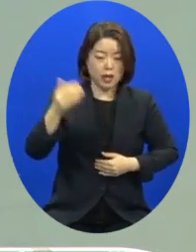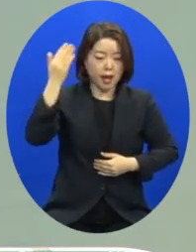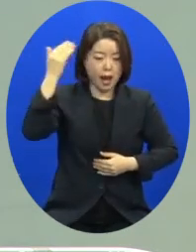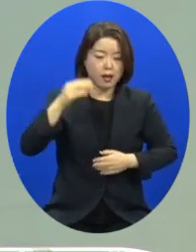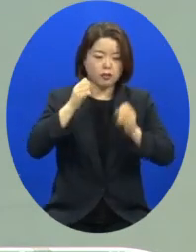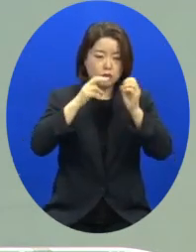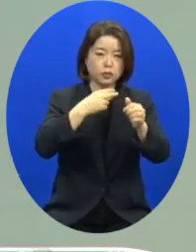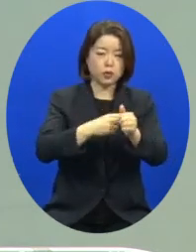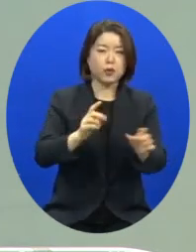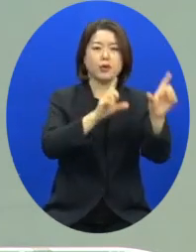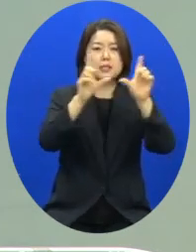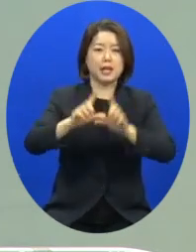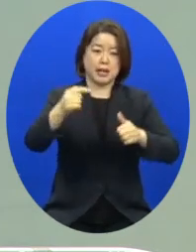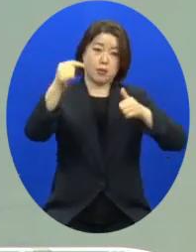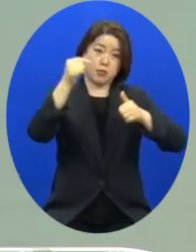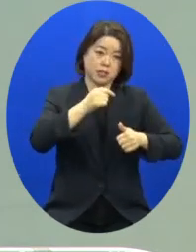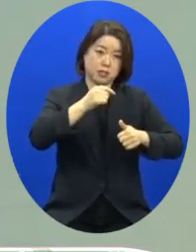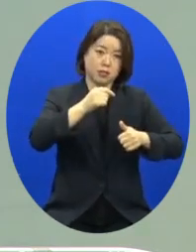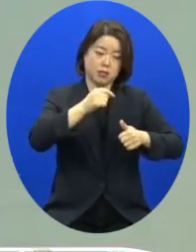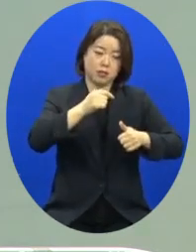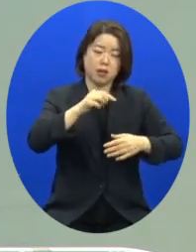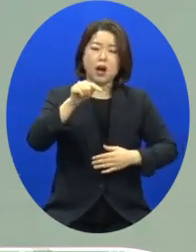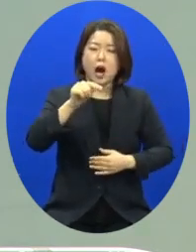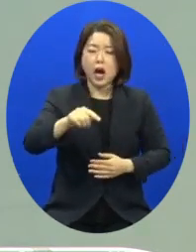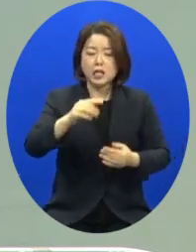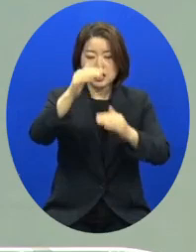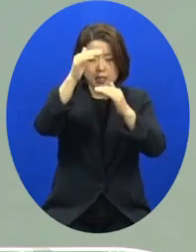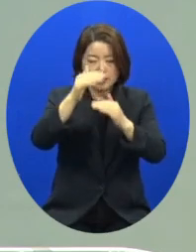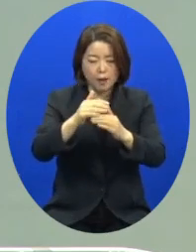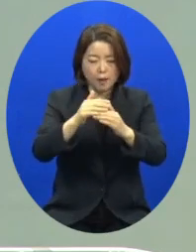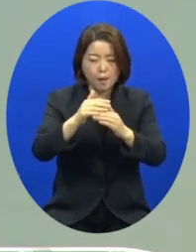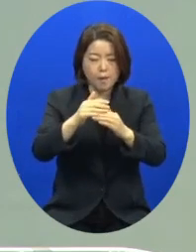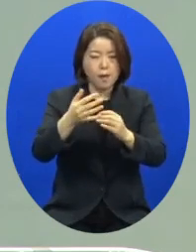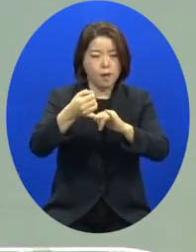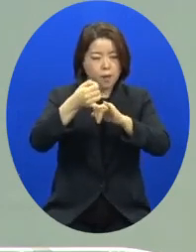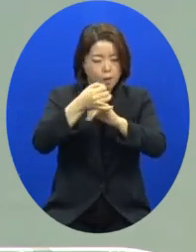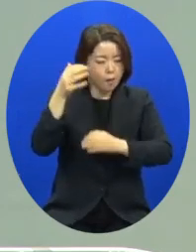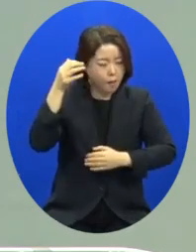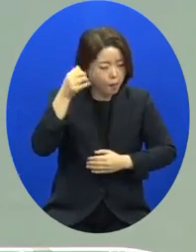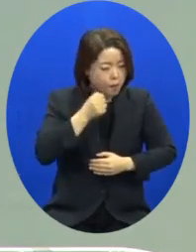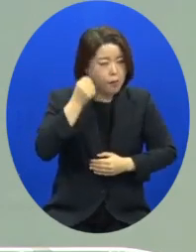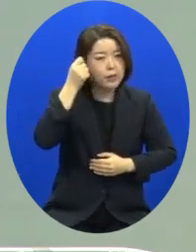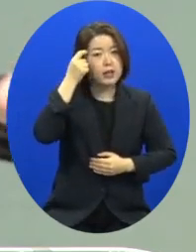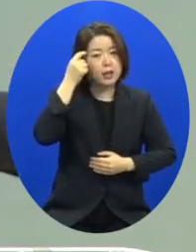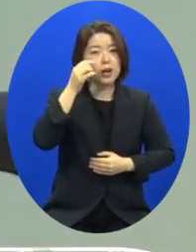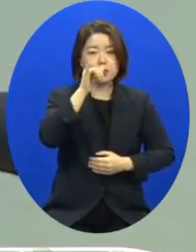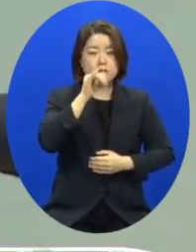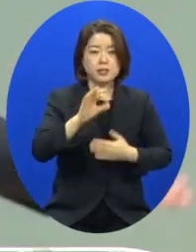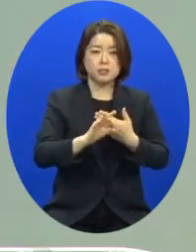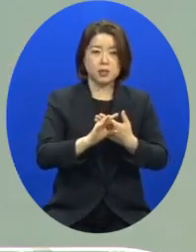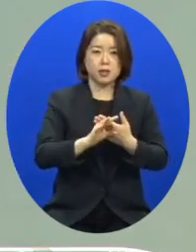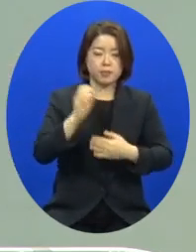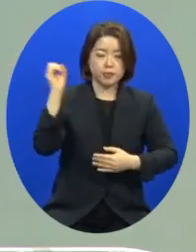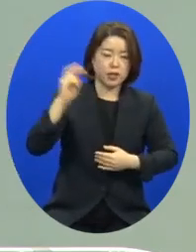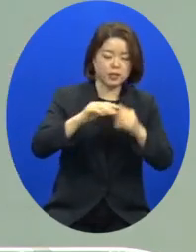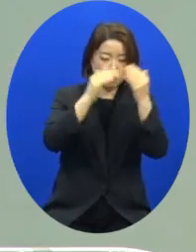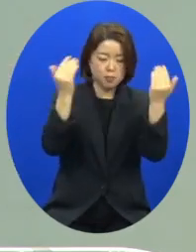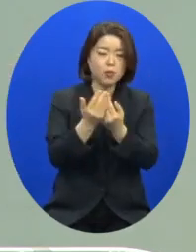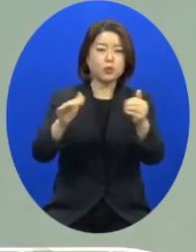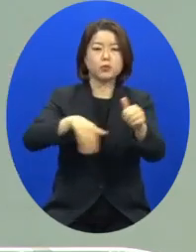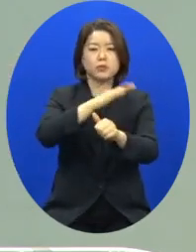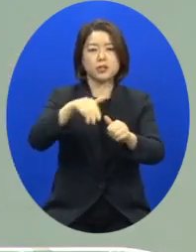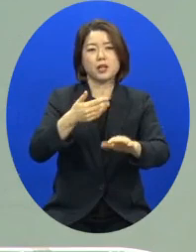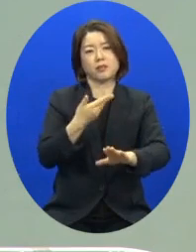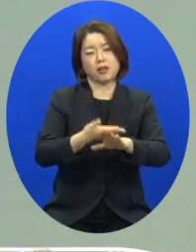하셨다. 여러분이 그 사실을 분명하게 붙잡으면 갑자기 모든 상황이 다 달리 보입니다.